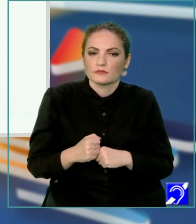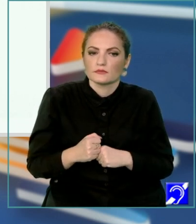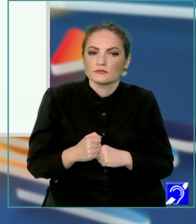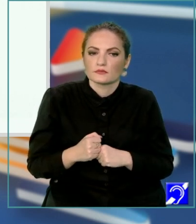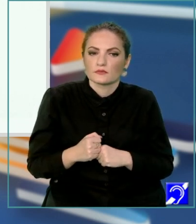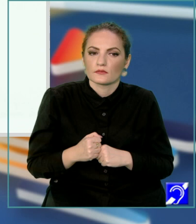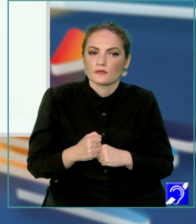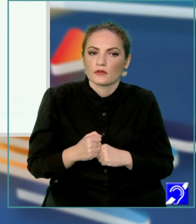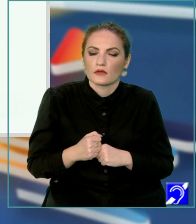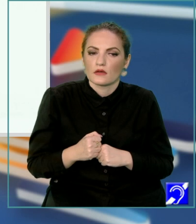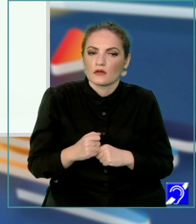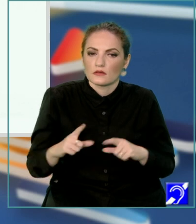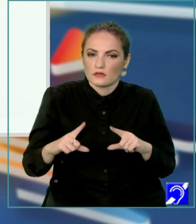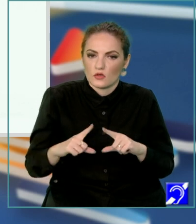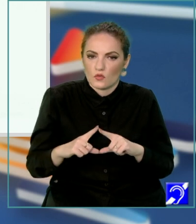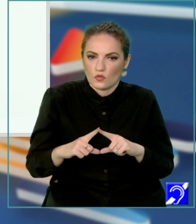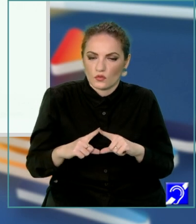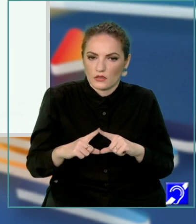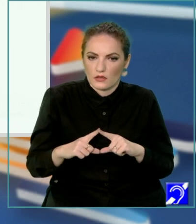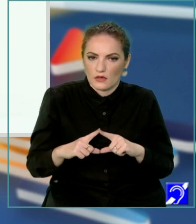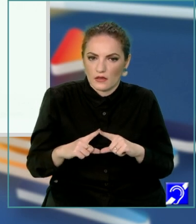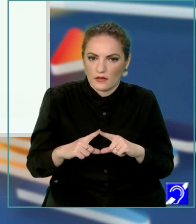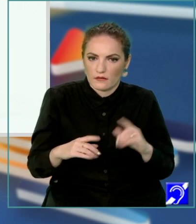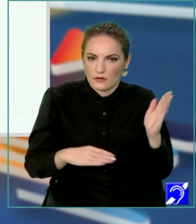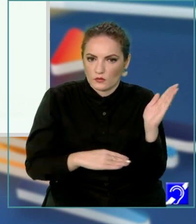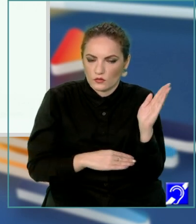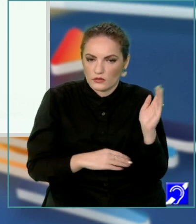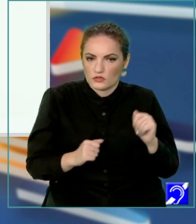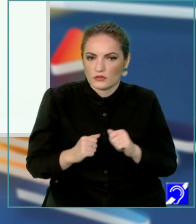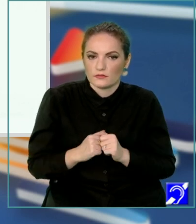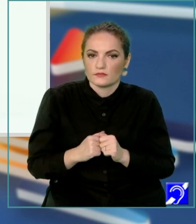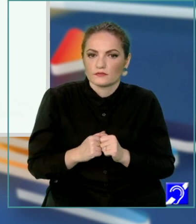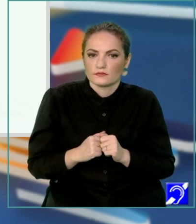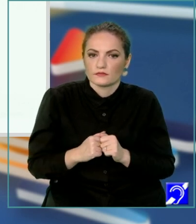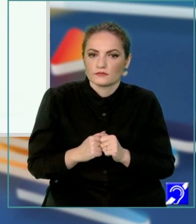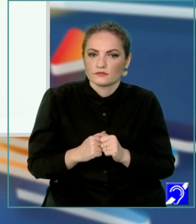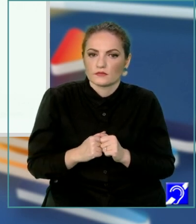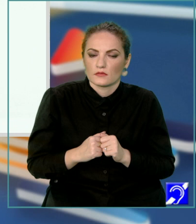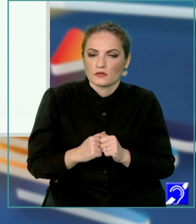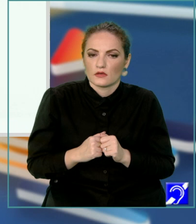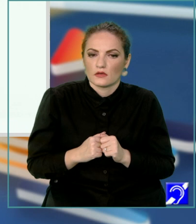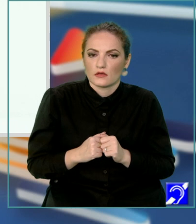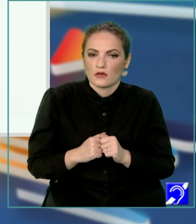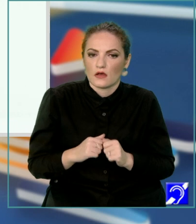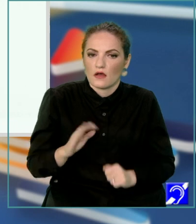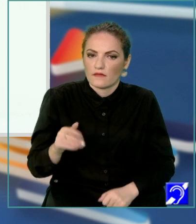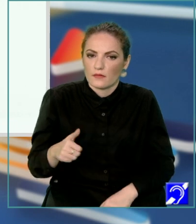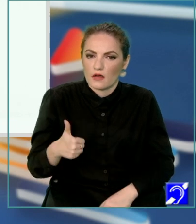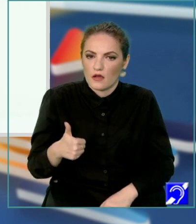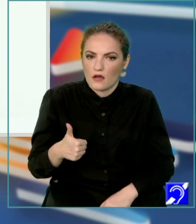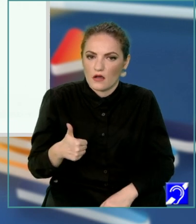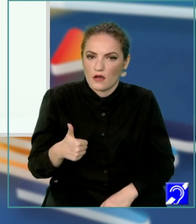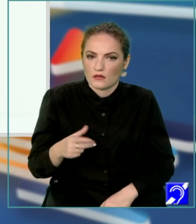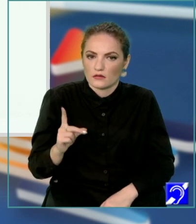dreptunghice de lucru să spunem că identificăm triunghiul Adobe în care